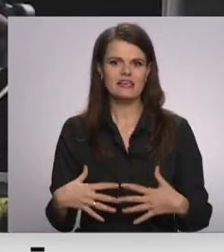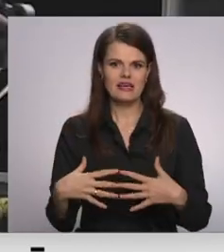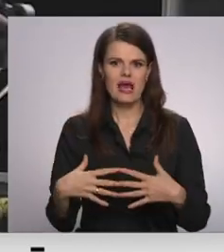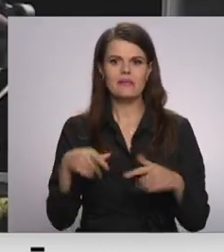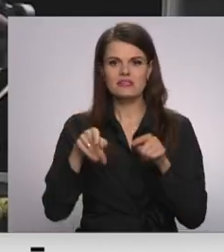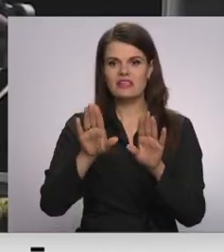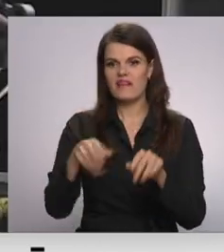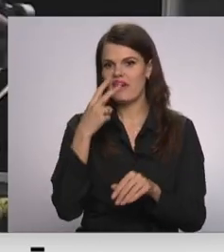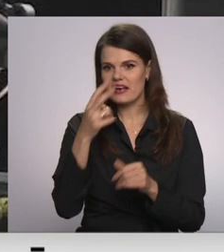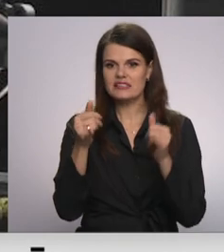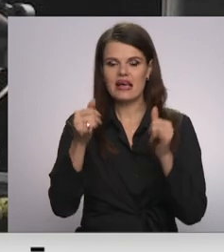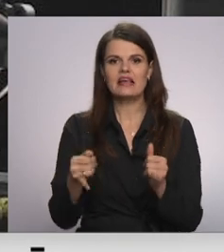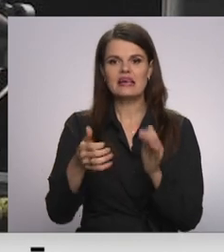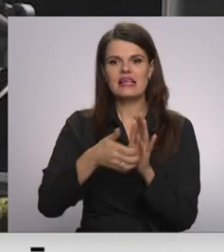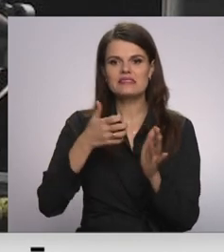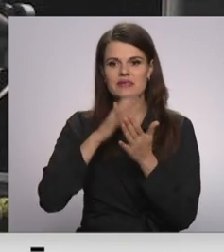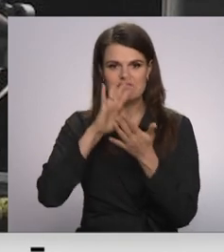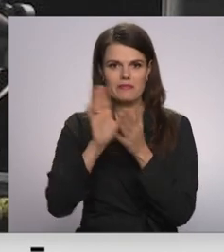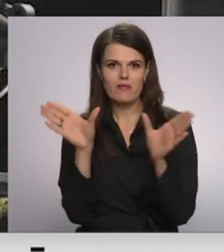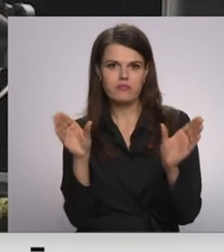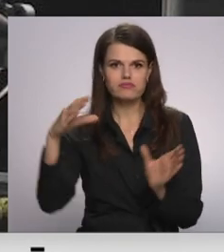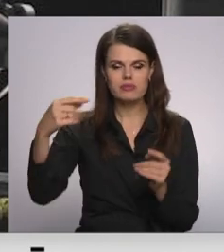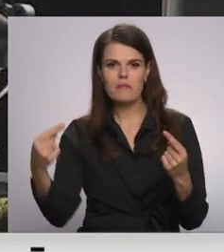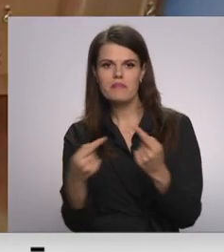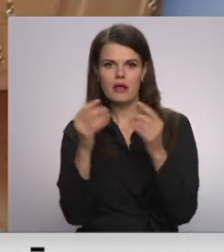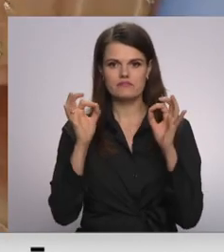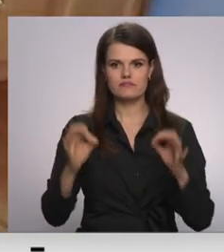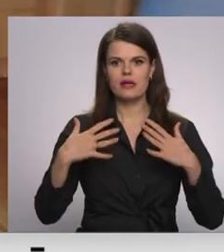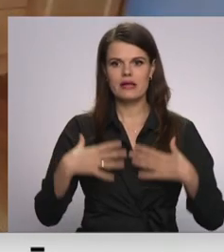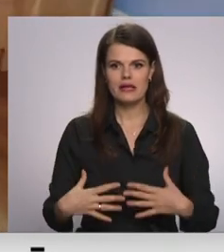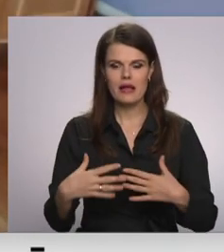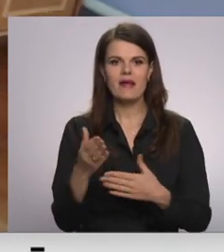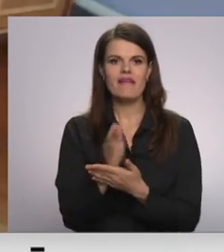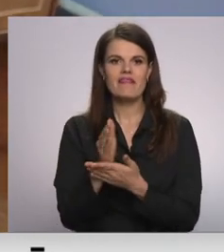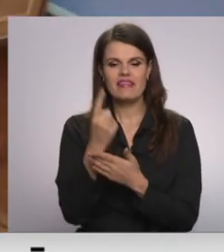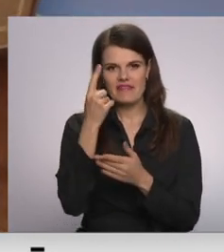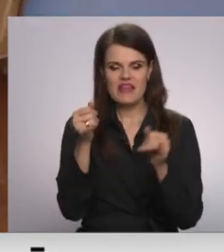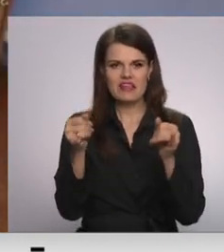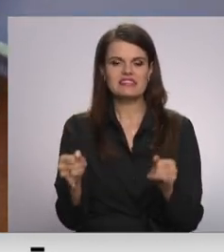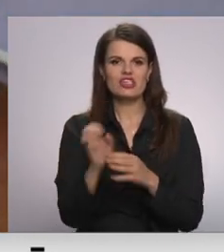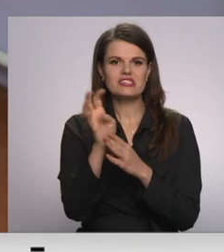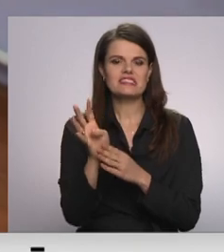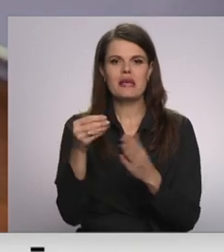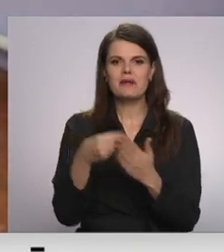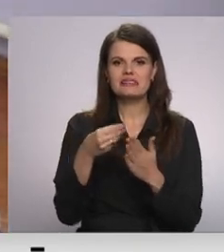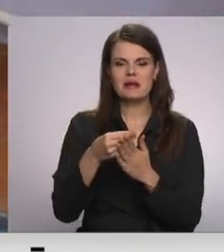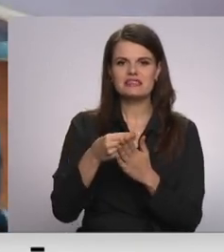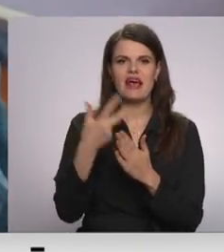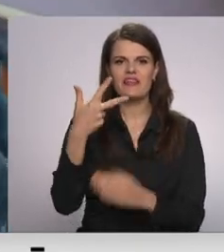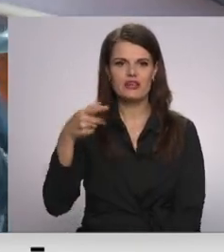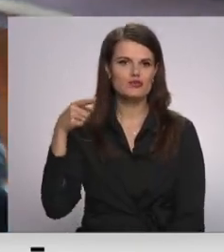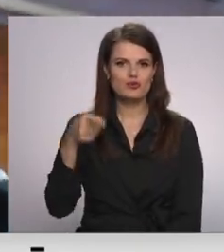Te var redzēt, kā krēslā izmantoti spilveni, lai pielāgotu ķermeni krēslam. Vidēji viena sēdēšanas sistēma izmaksā ap